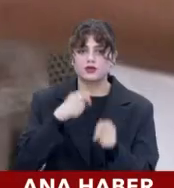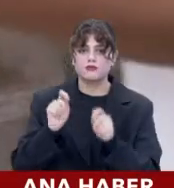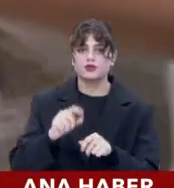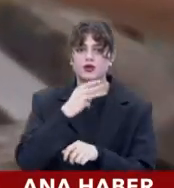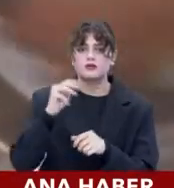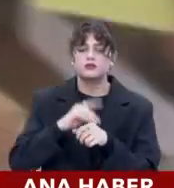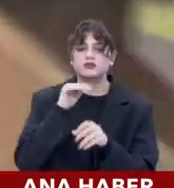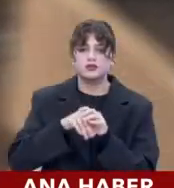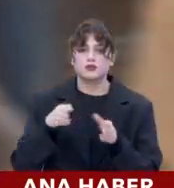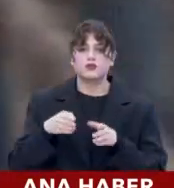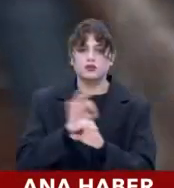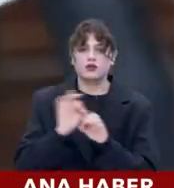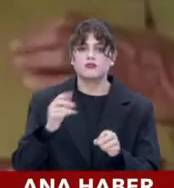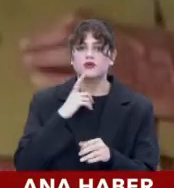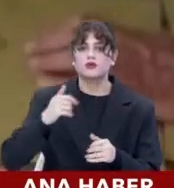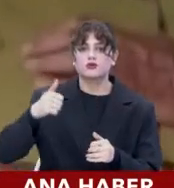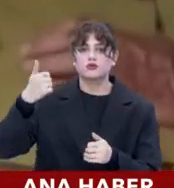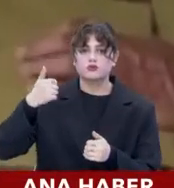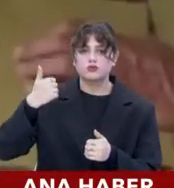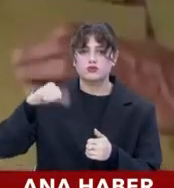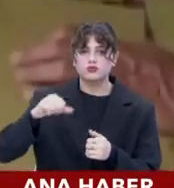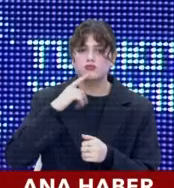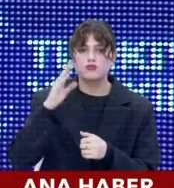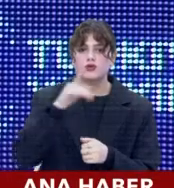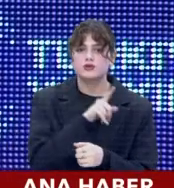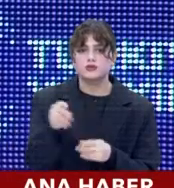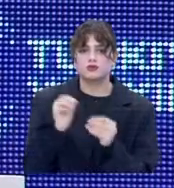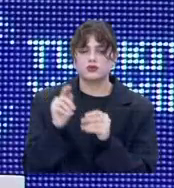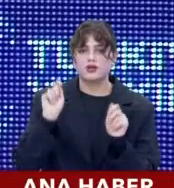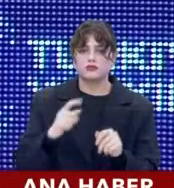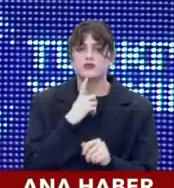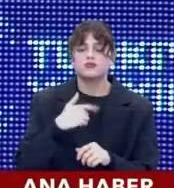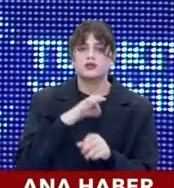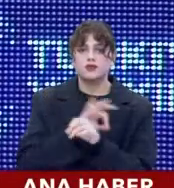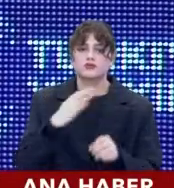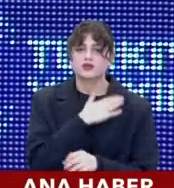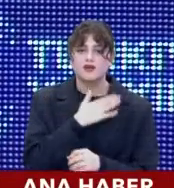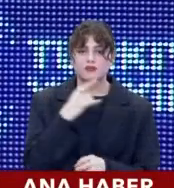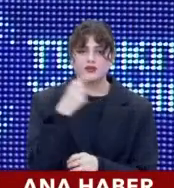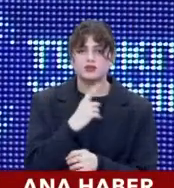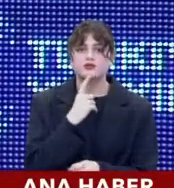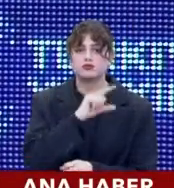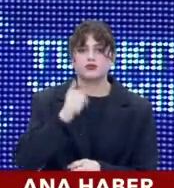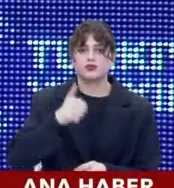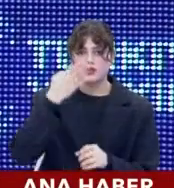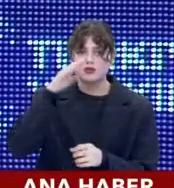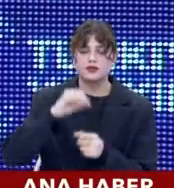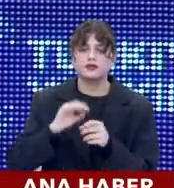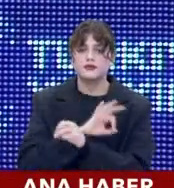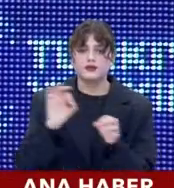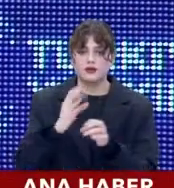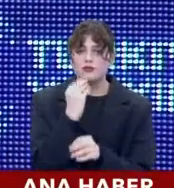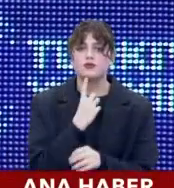Erdoğan, seçim döneminde rakibinin borsaya hedef aldığını ileri sürdü. Bizzat muhalefetin Cumhurbaşkanı adayı